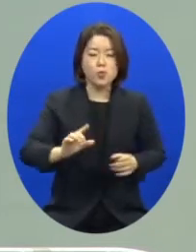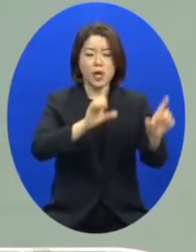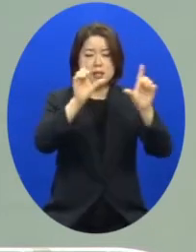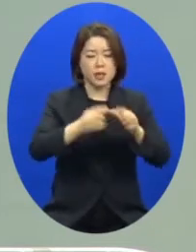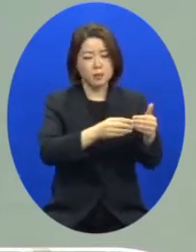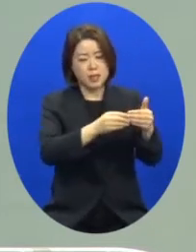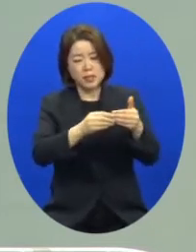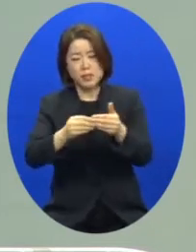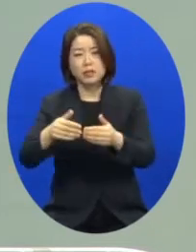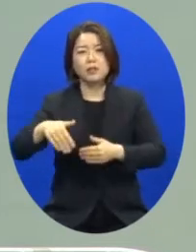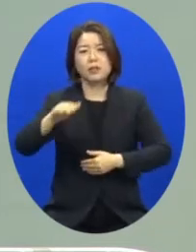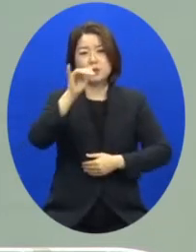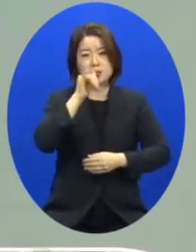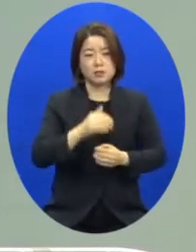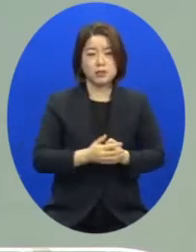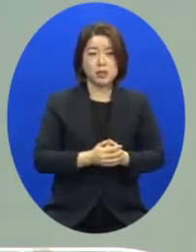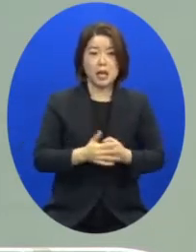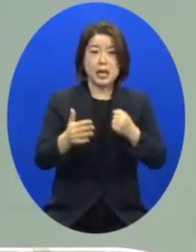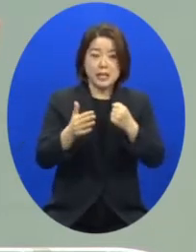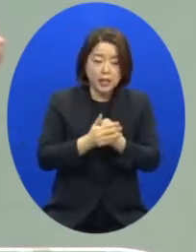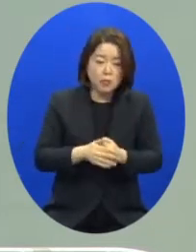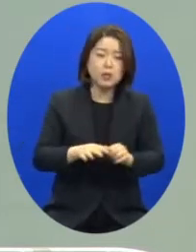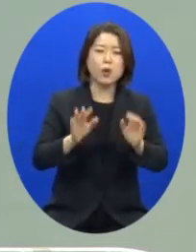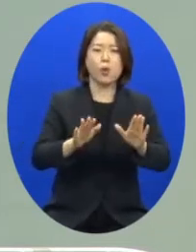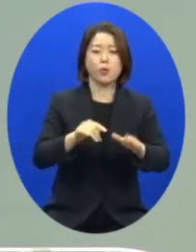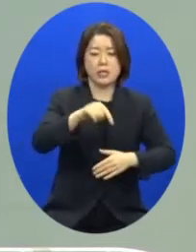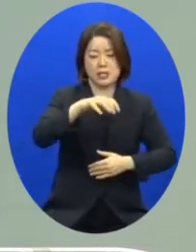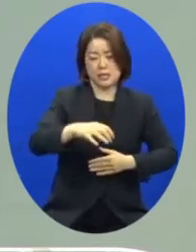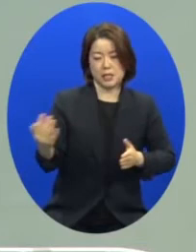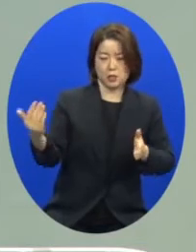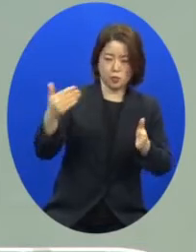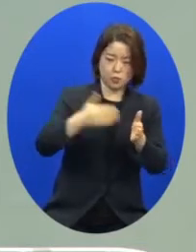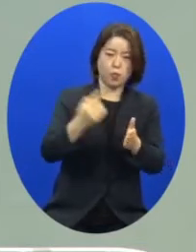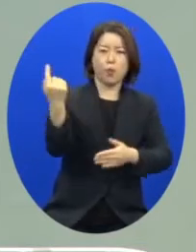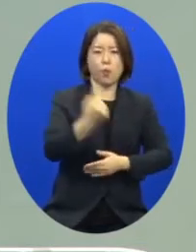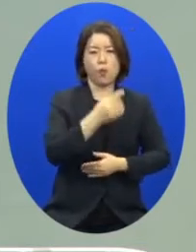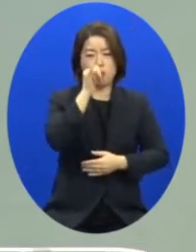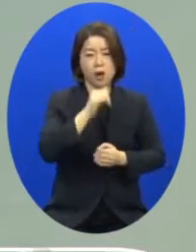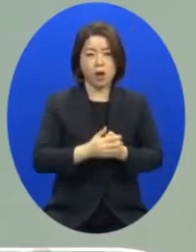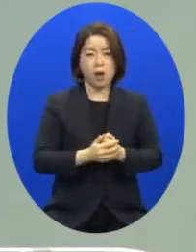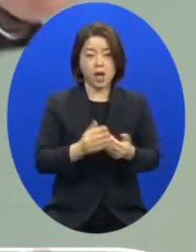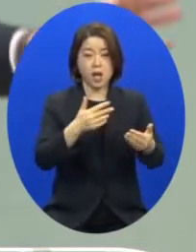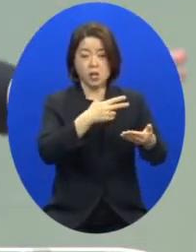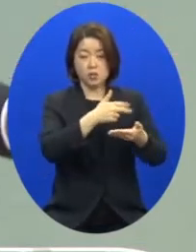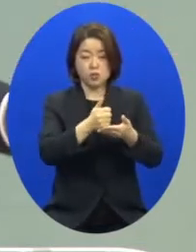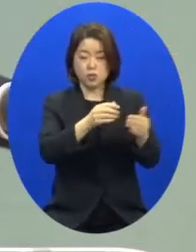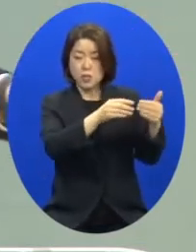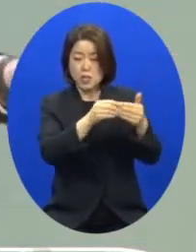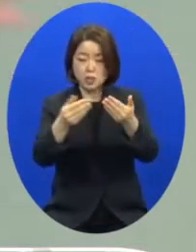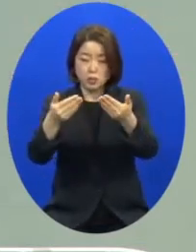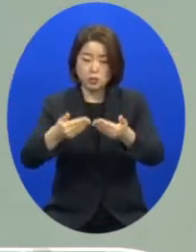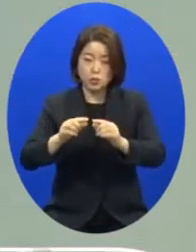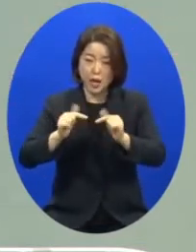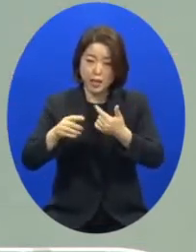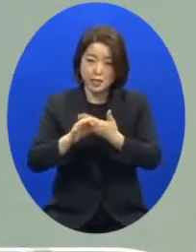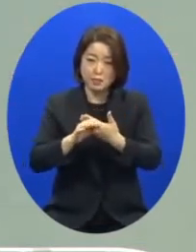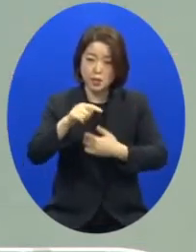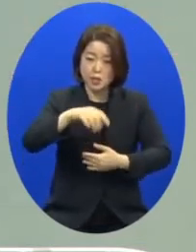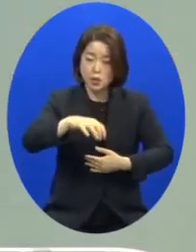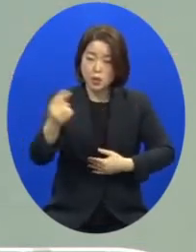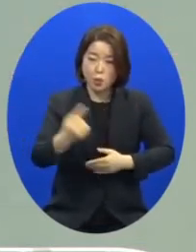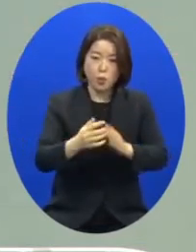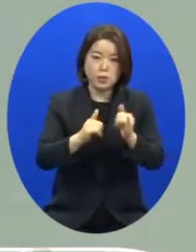이것입니다 그래서 오늘 우리가 여기까지 온 겁니다 주님이 끌지 않았으면 여기 올 수 있는 사람 아무도